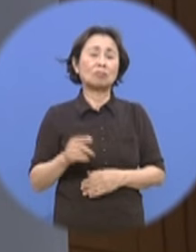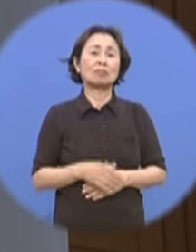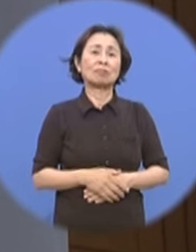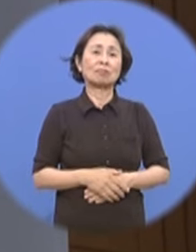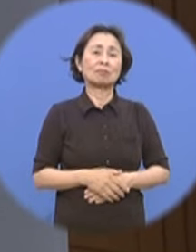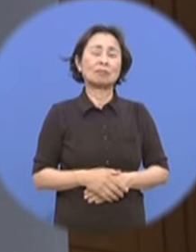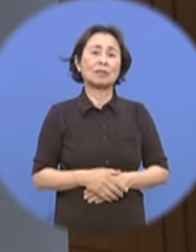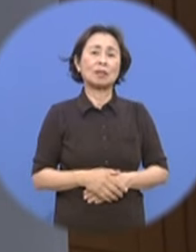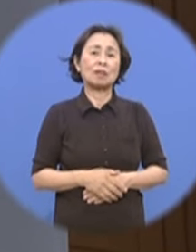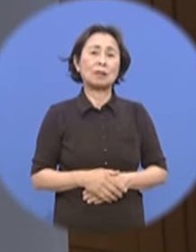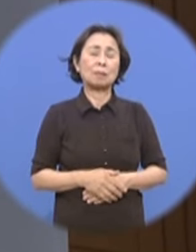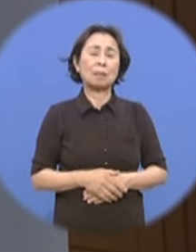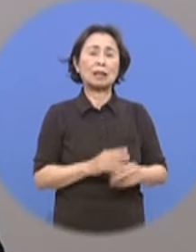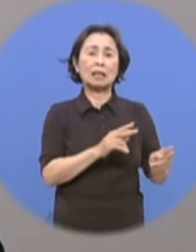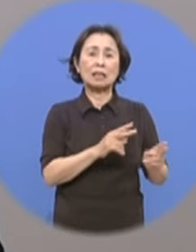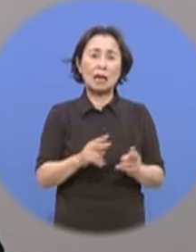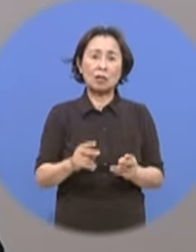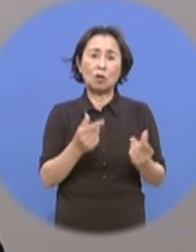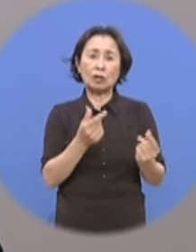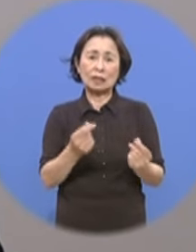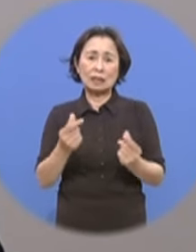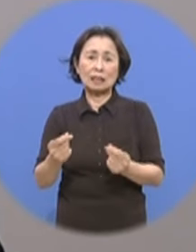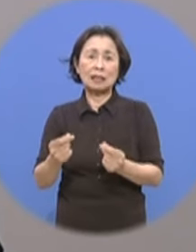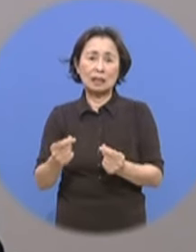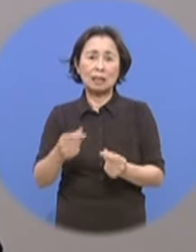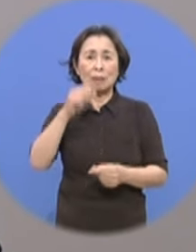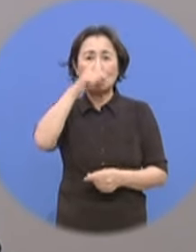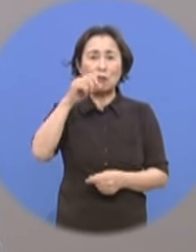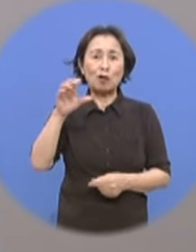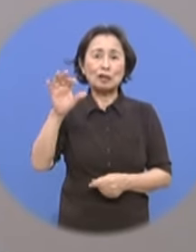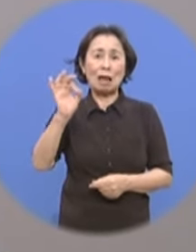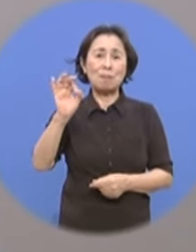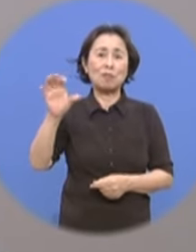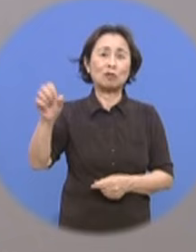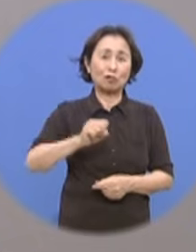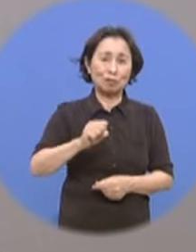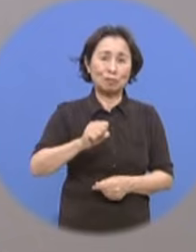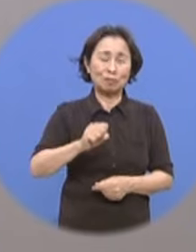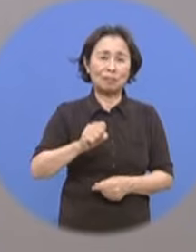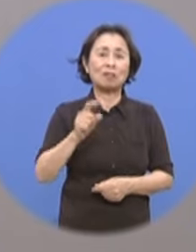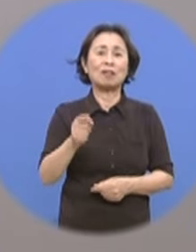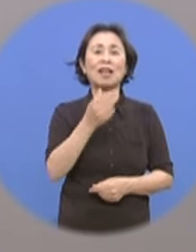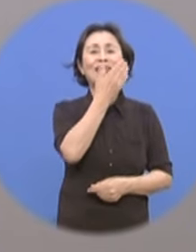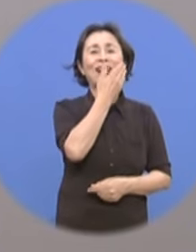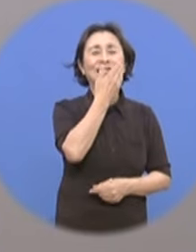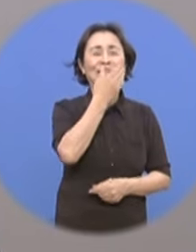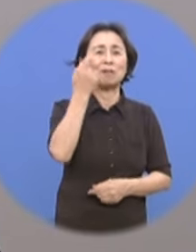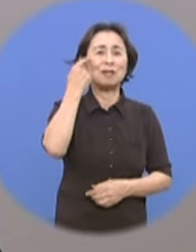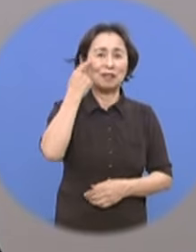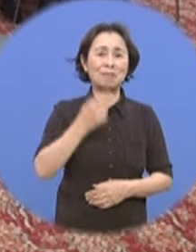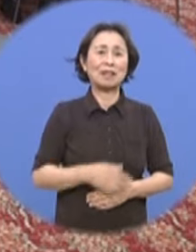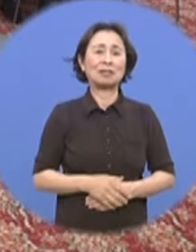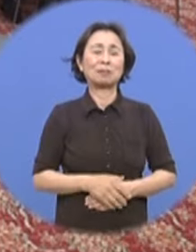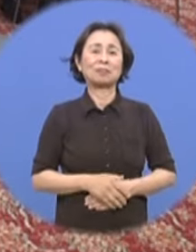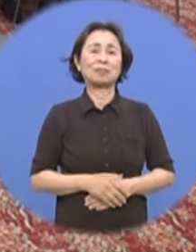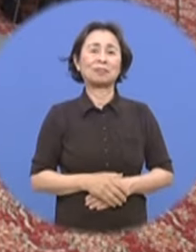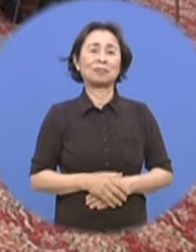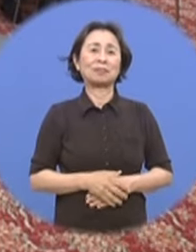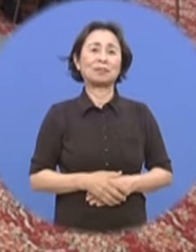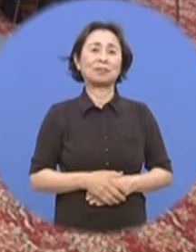しあの制度をその都度整えていくで予算もしっかり取っていくとことが大事かなというに思って